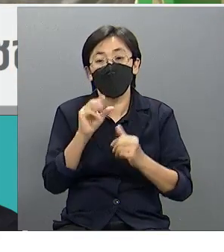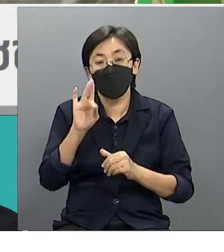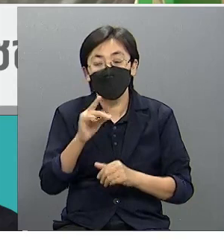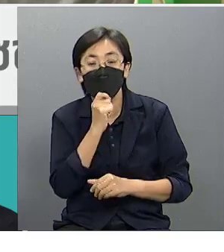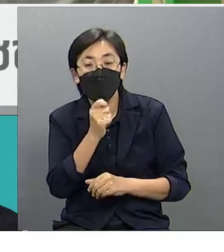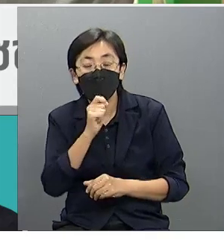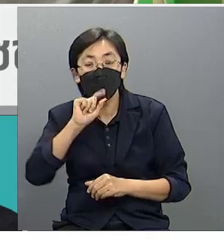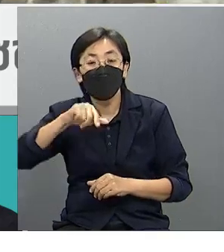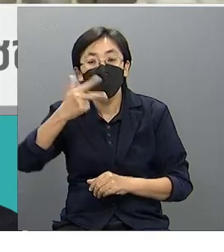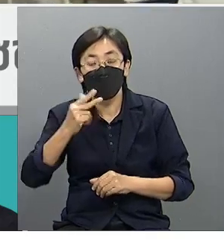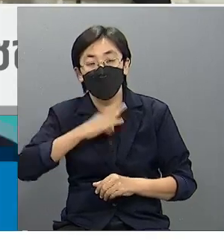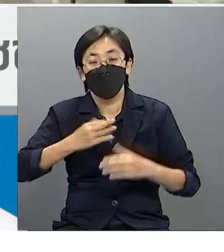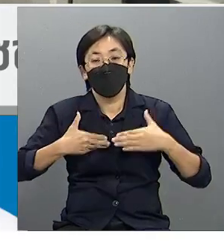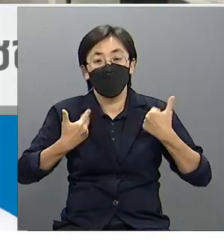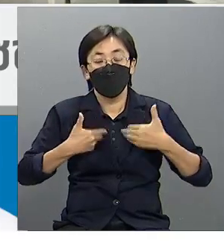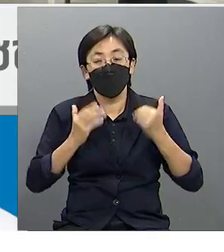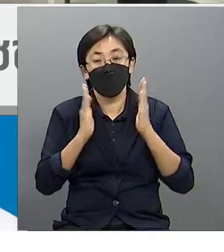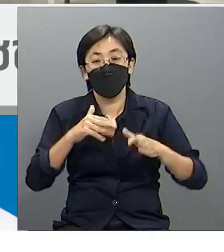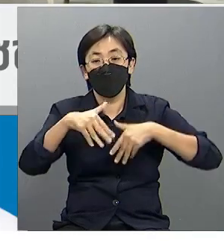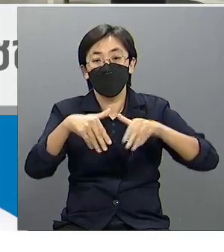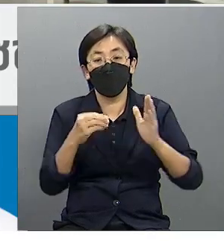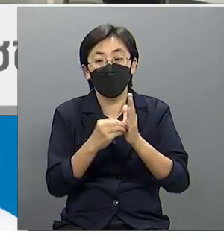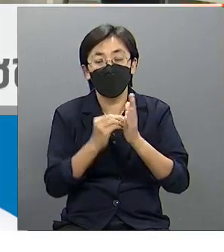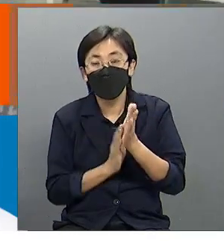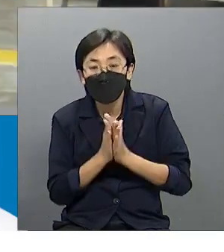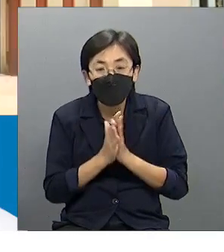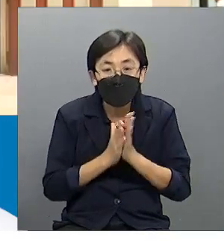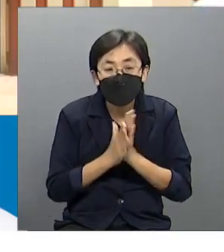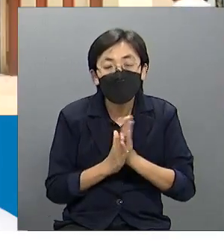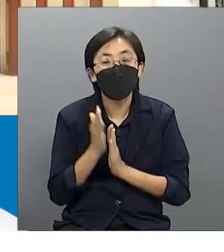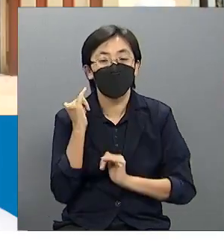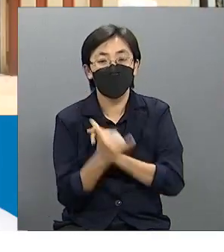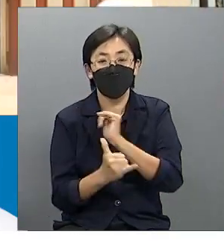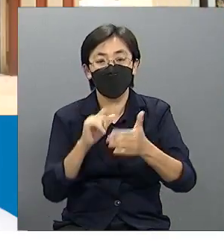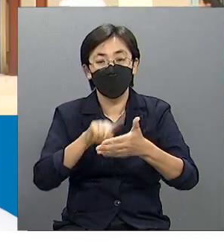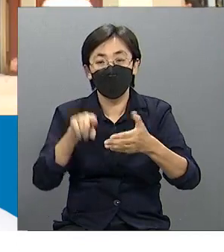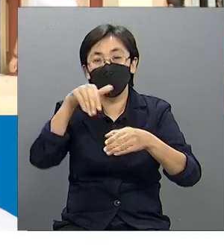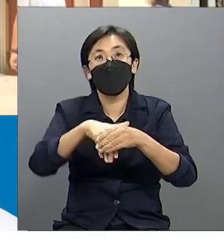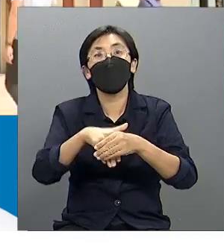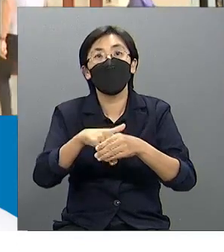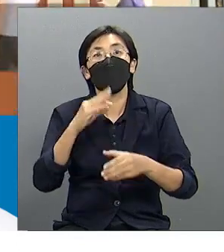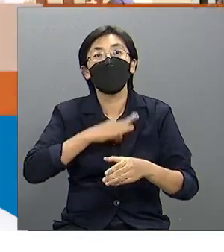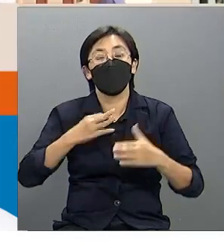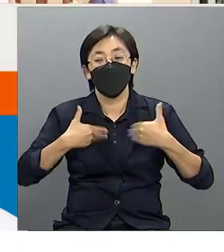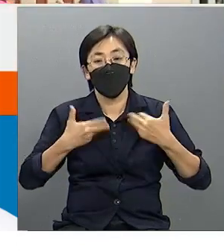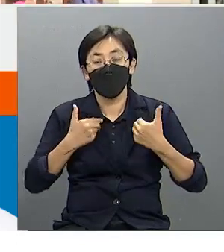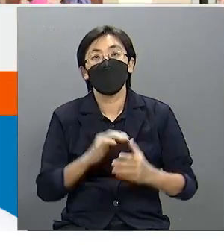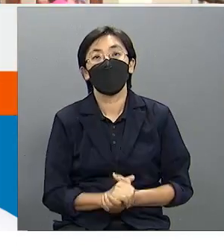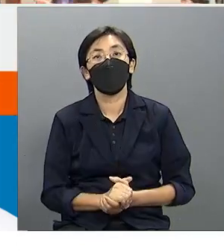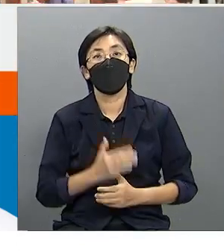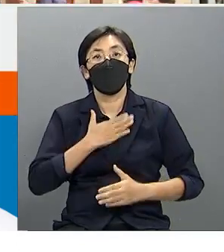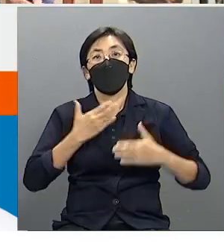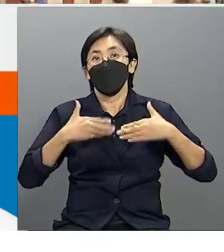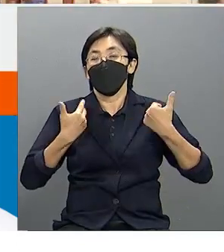จที่คนกรุงเทพมีความตื่นตัวทางการเมืองค่ะ รู้สึกดีใจมากๆเลยค่ะที่รู้สึกว่ามีคนสนใ